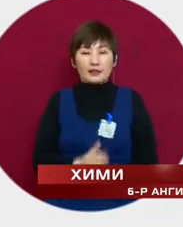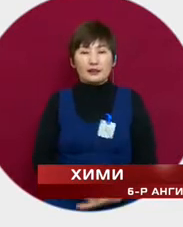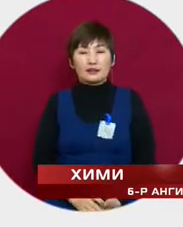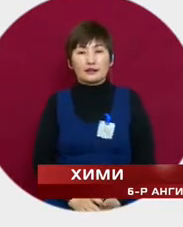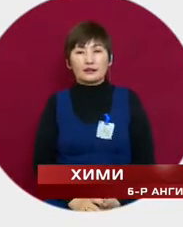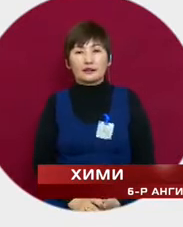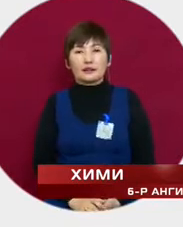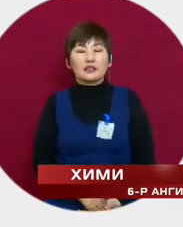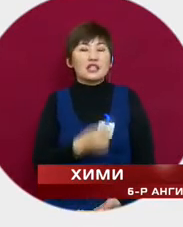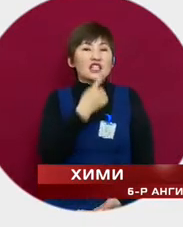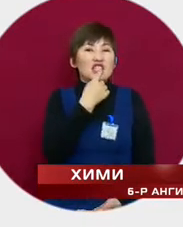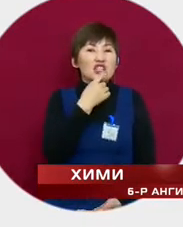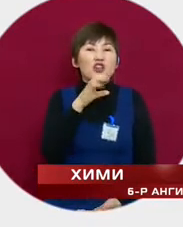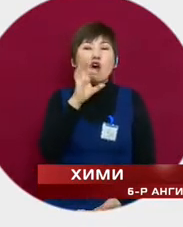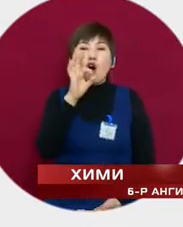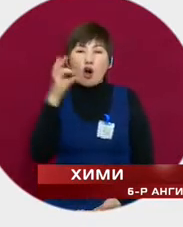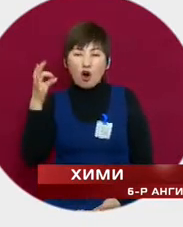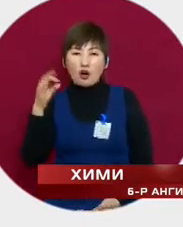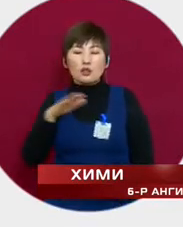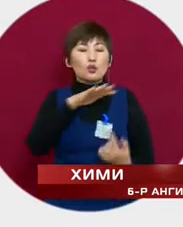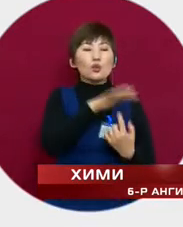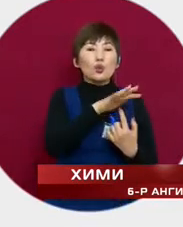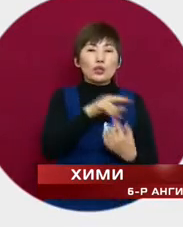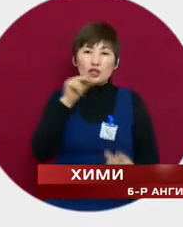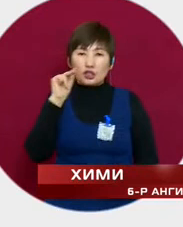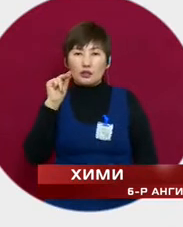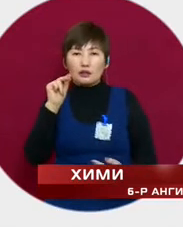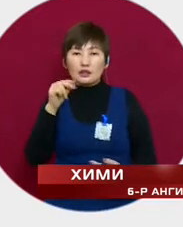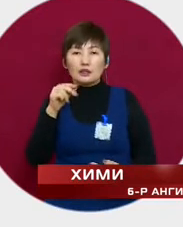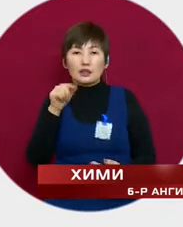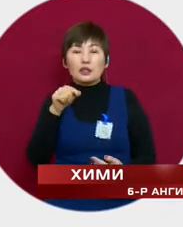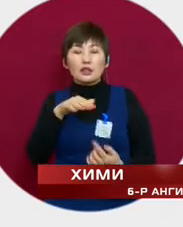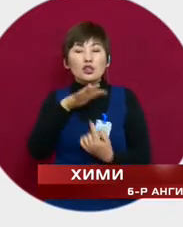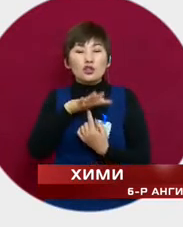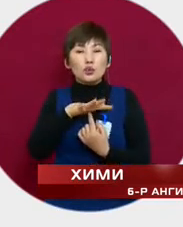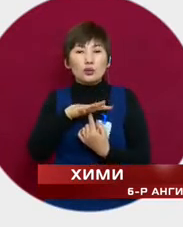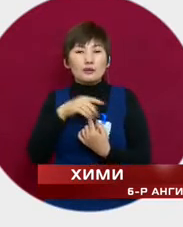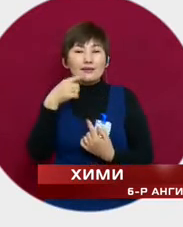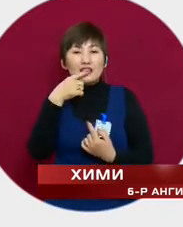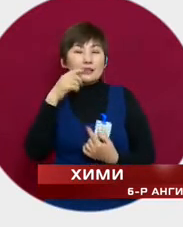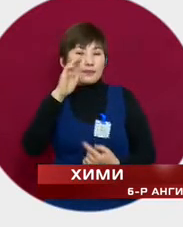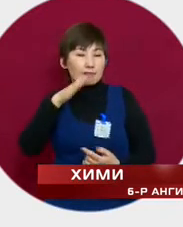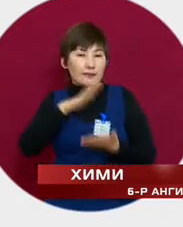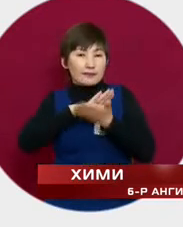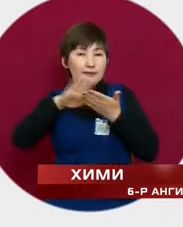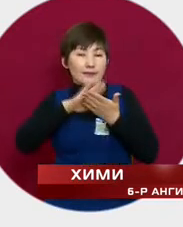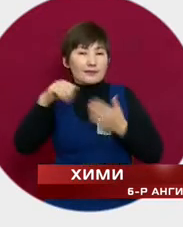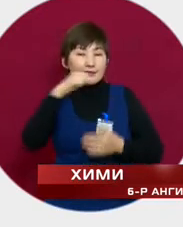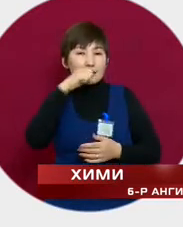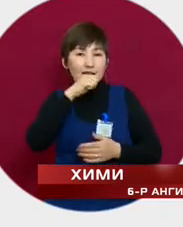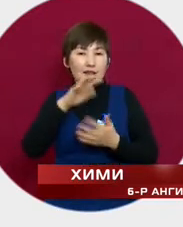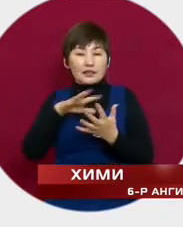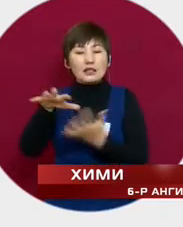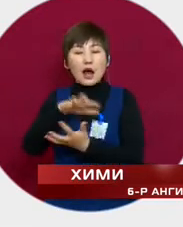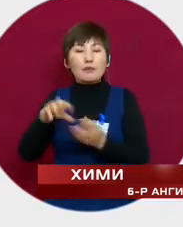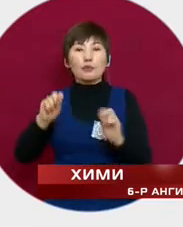болгодог. Шүдний он сүрлэг шинжтэй учир энэ шинжд нь үндэслээд амны хүндэд их хүчлэг шинжийг